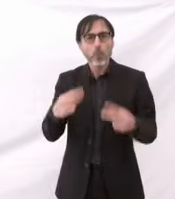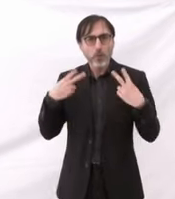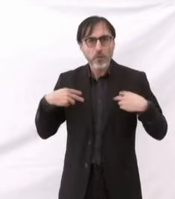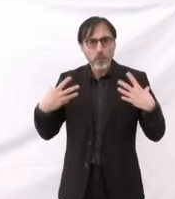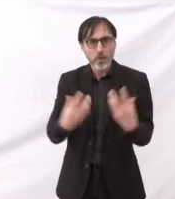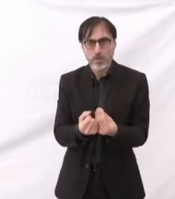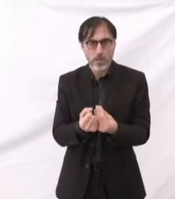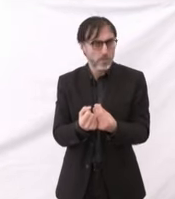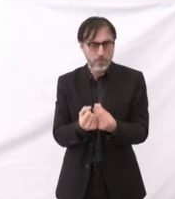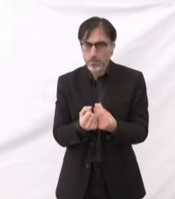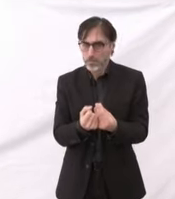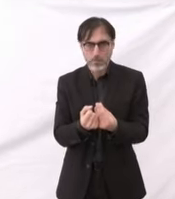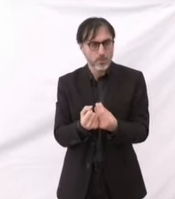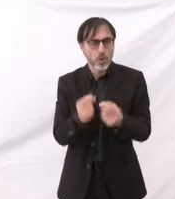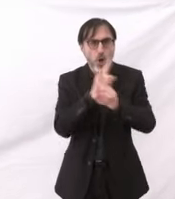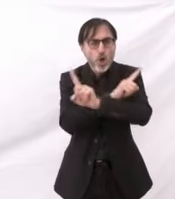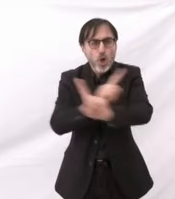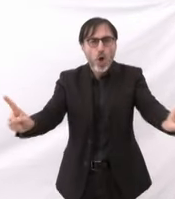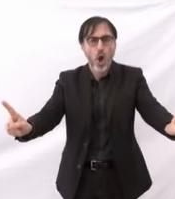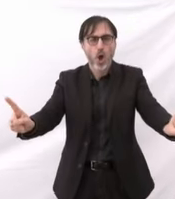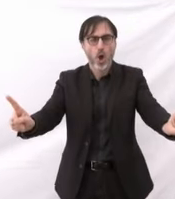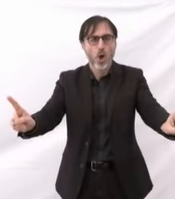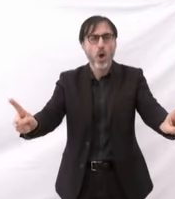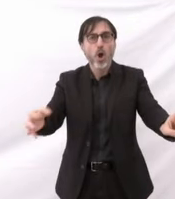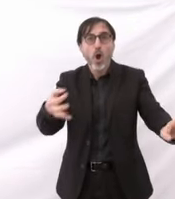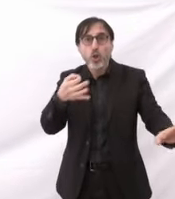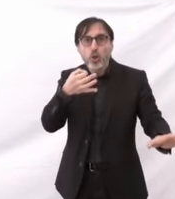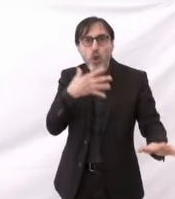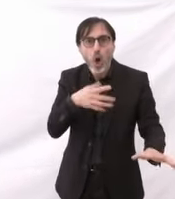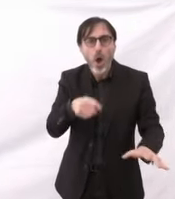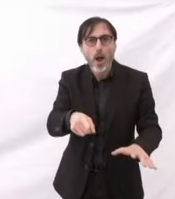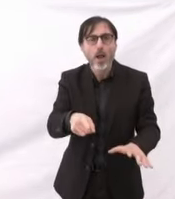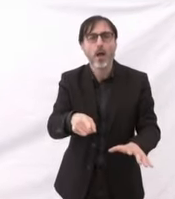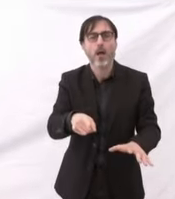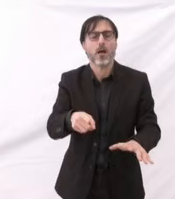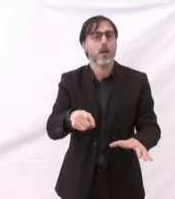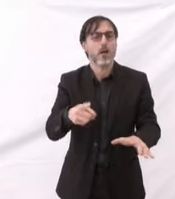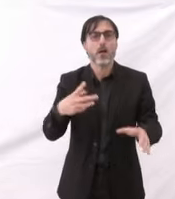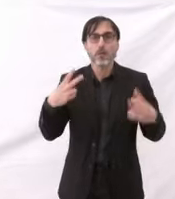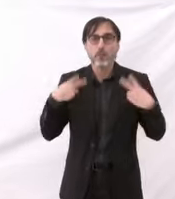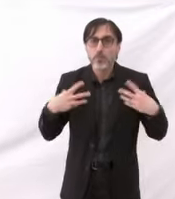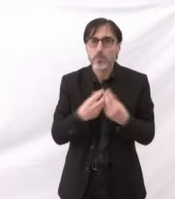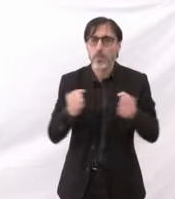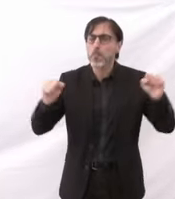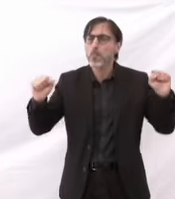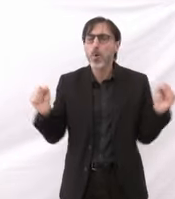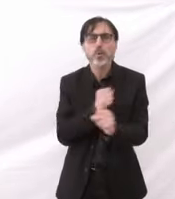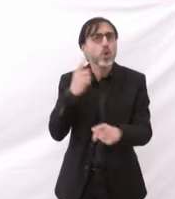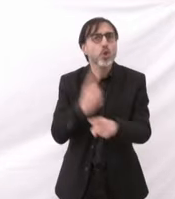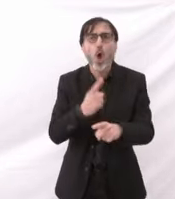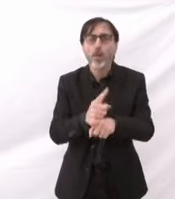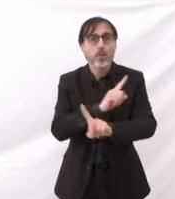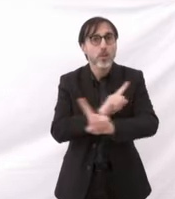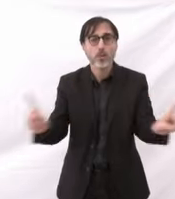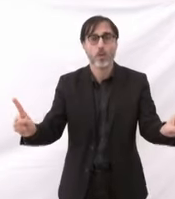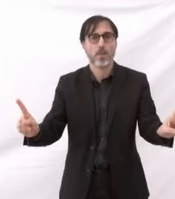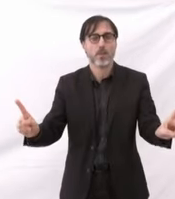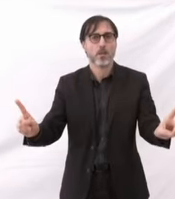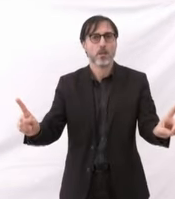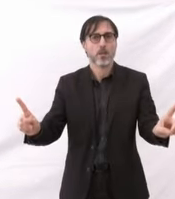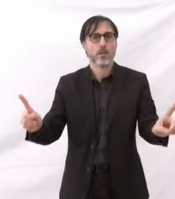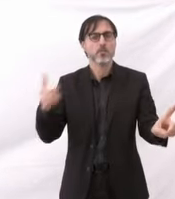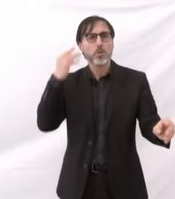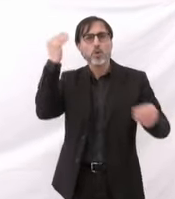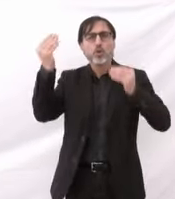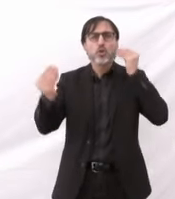convivere. No, con le droghe non si deve convivere. Allora io